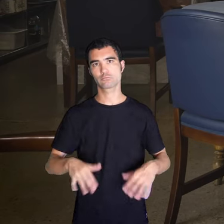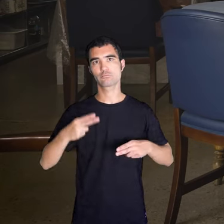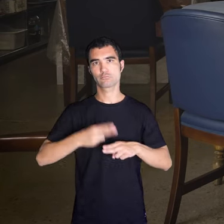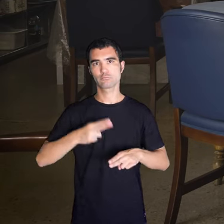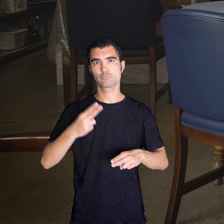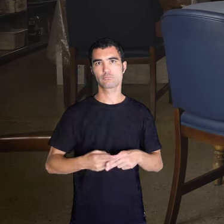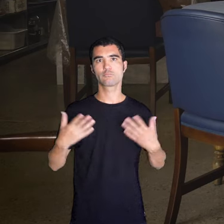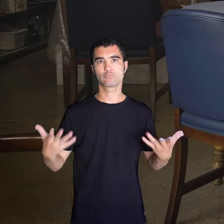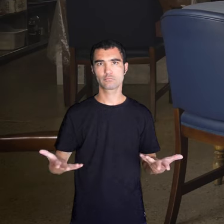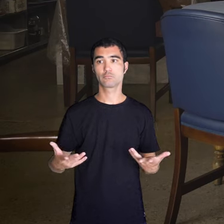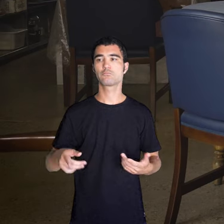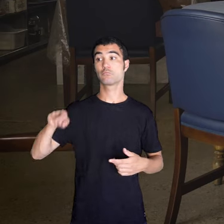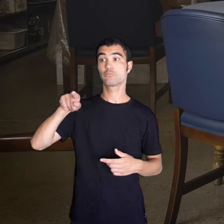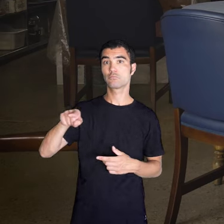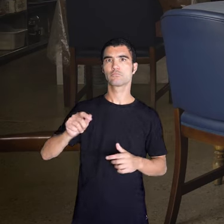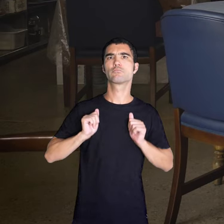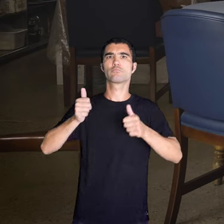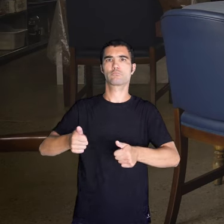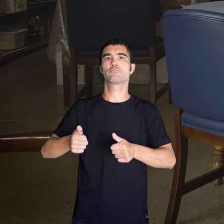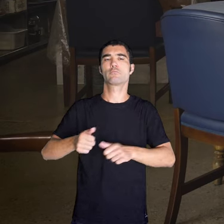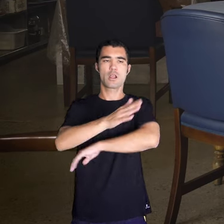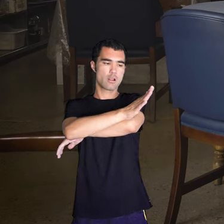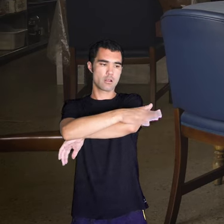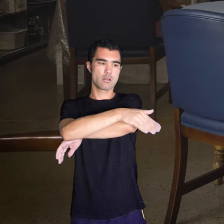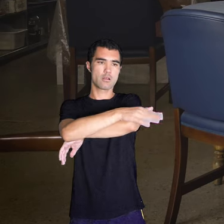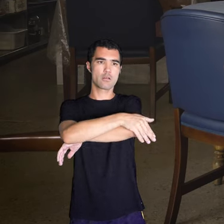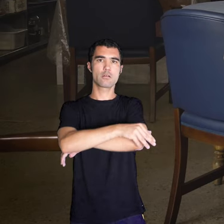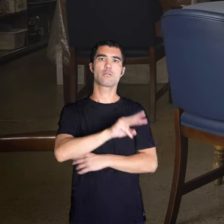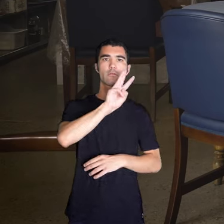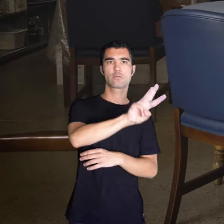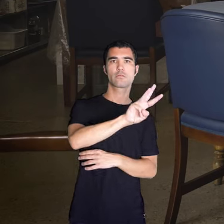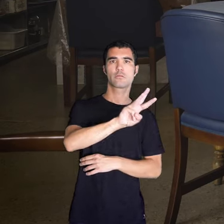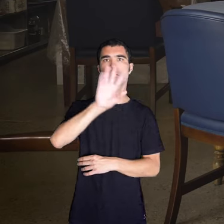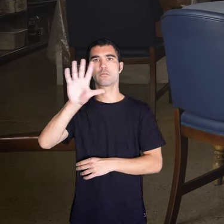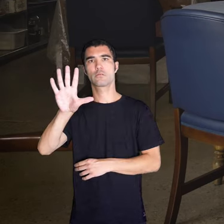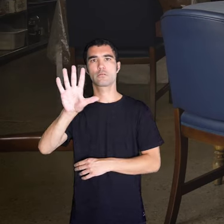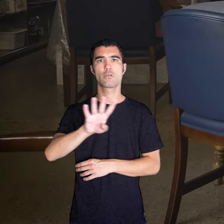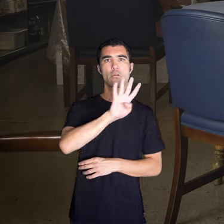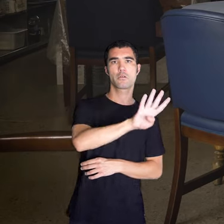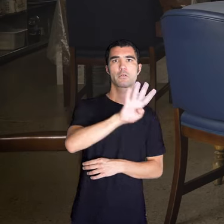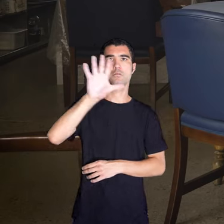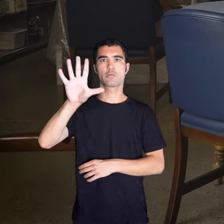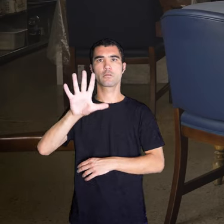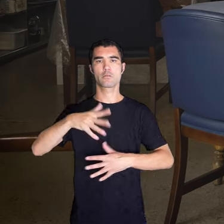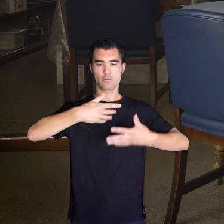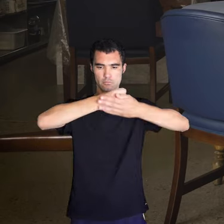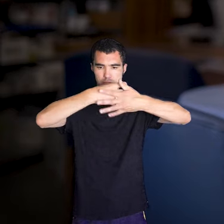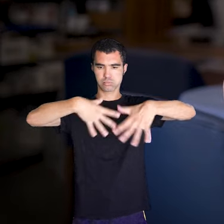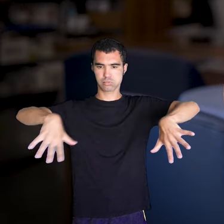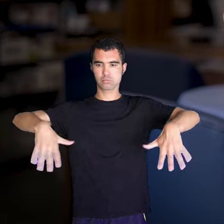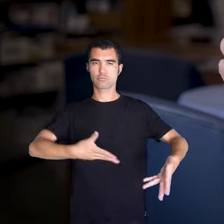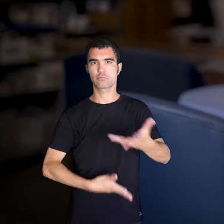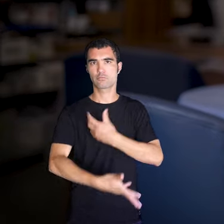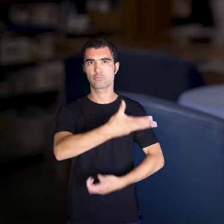I aquells van començar a pescar la llagosta a 35, 40 braços.